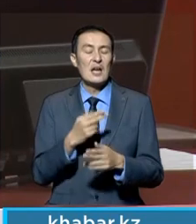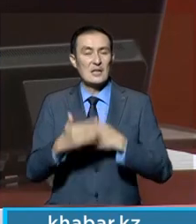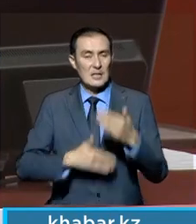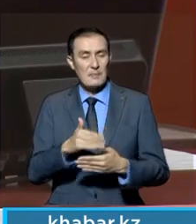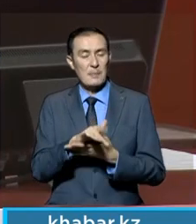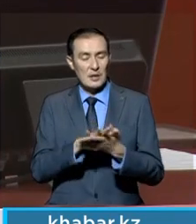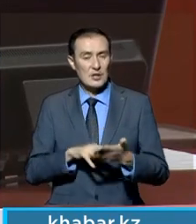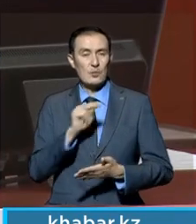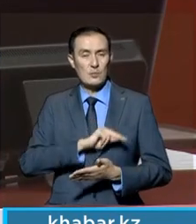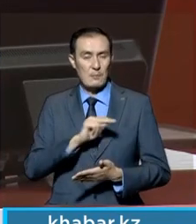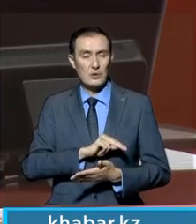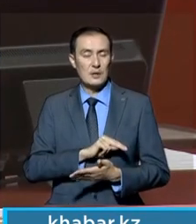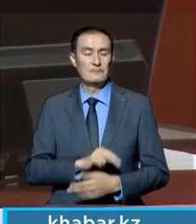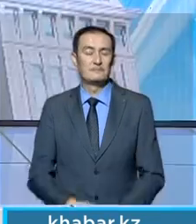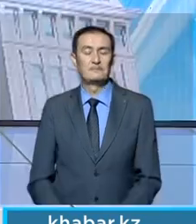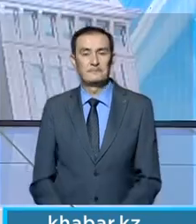и упорно работать дальше.